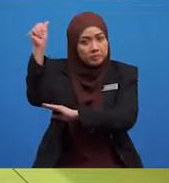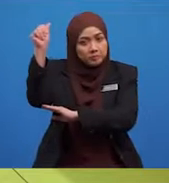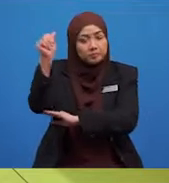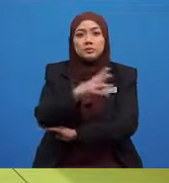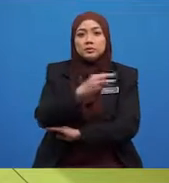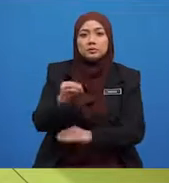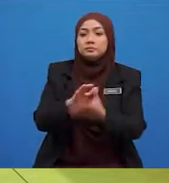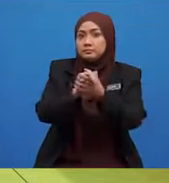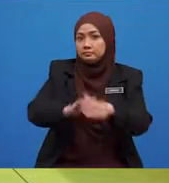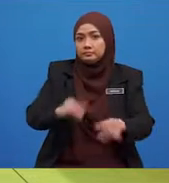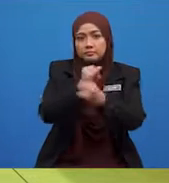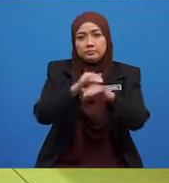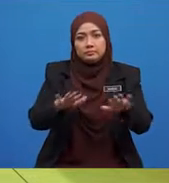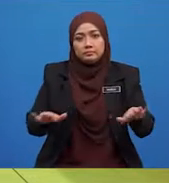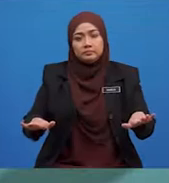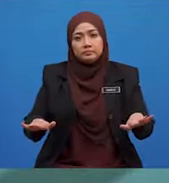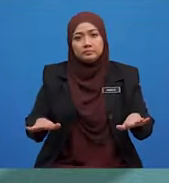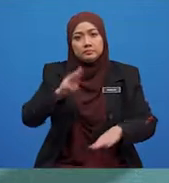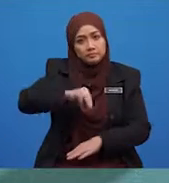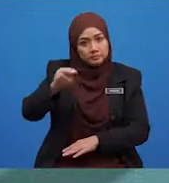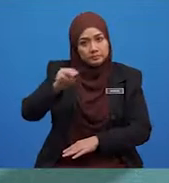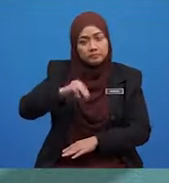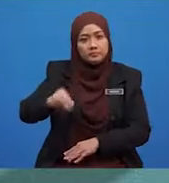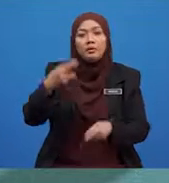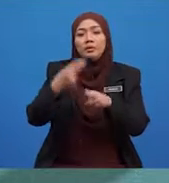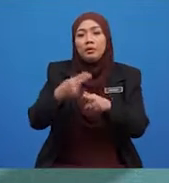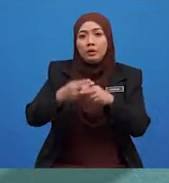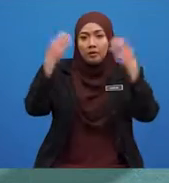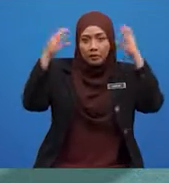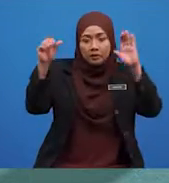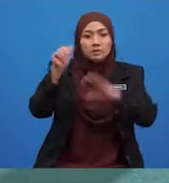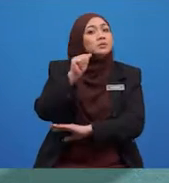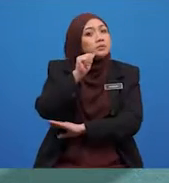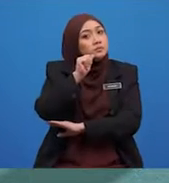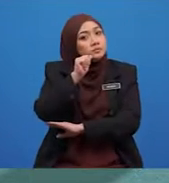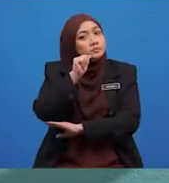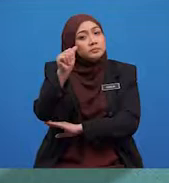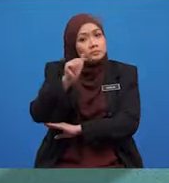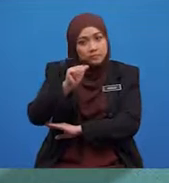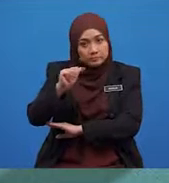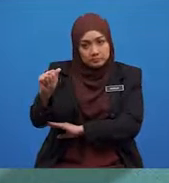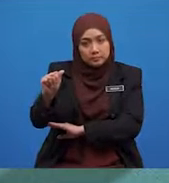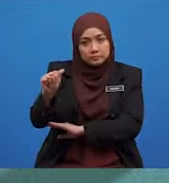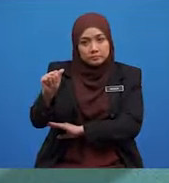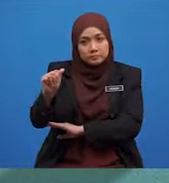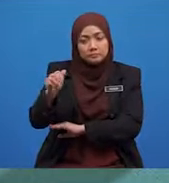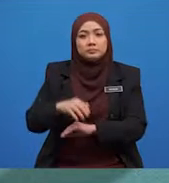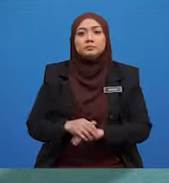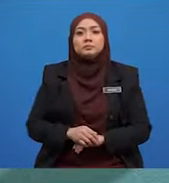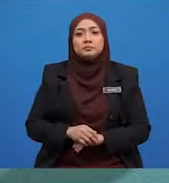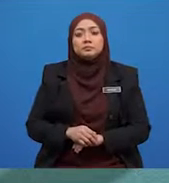Assalamualaikum dan selamat sejahtera, murid-murid. Nama cikgu ialah Cikgu Nofarizian binti Muhammad